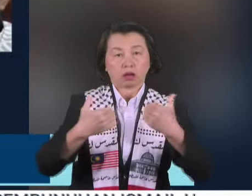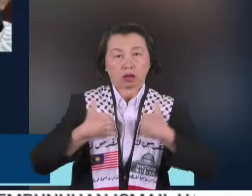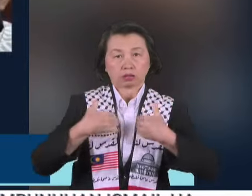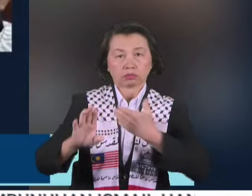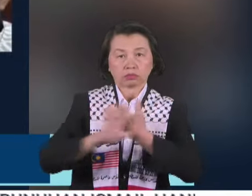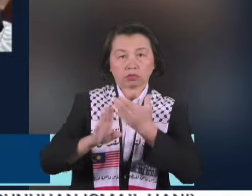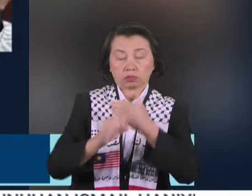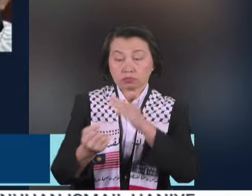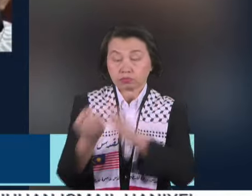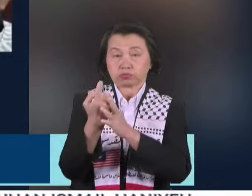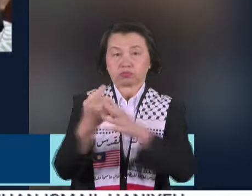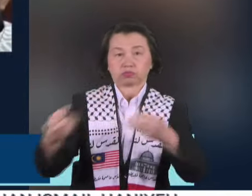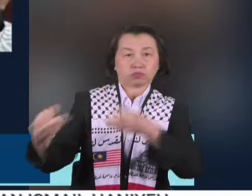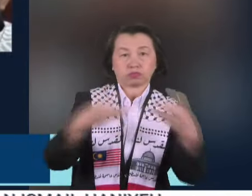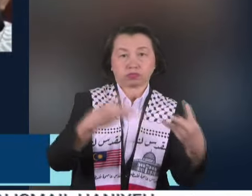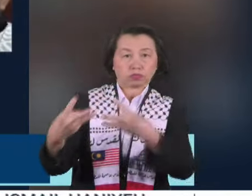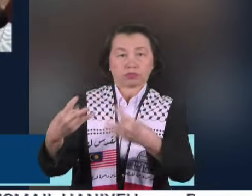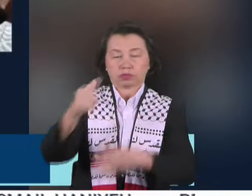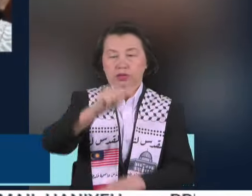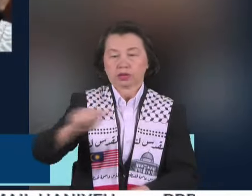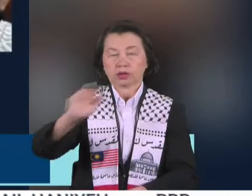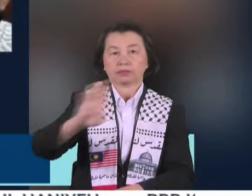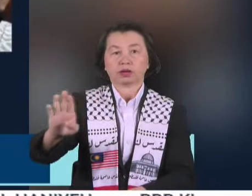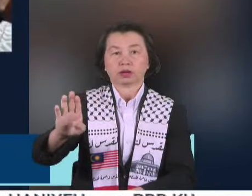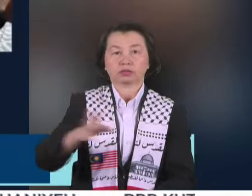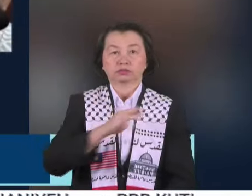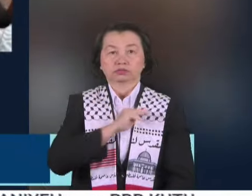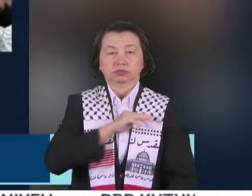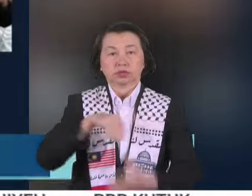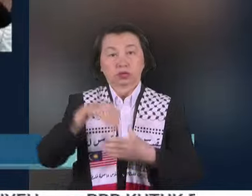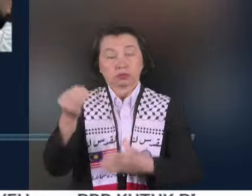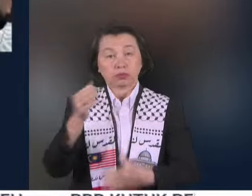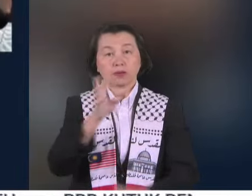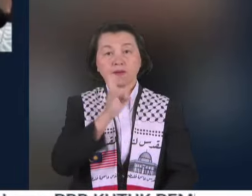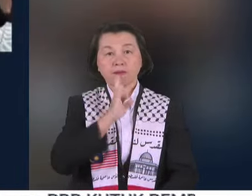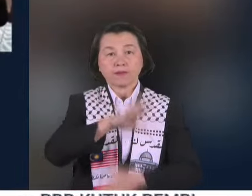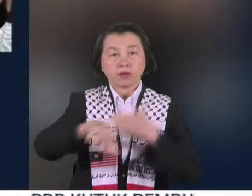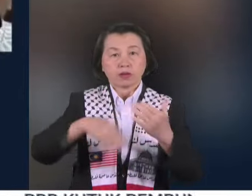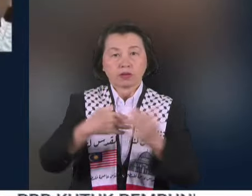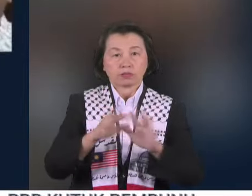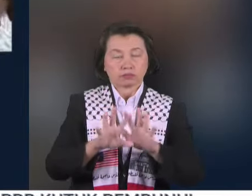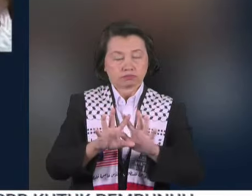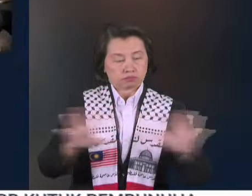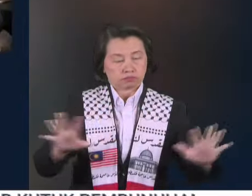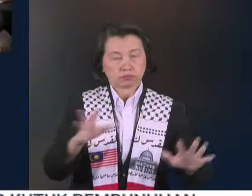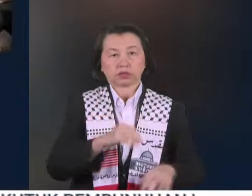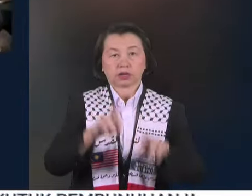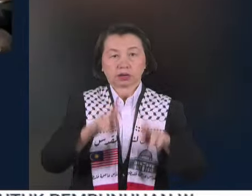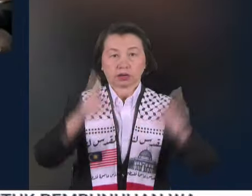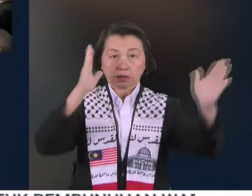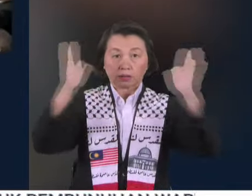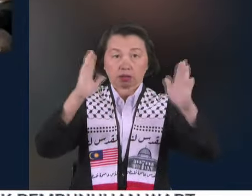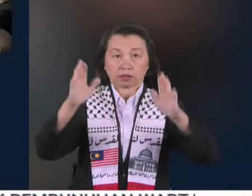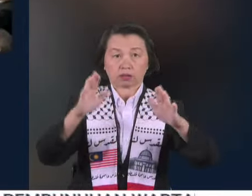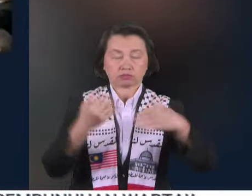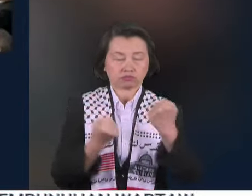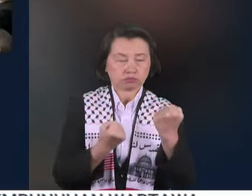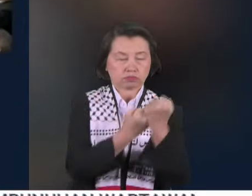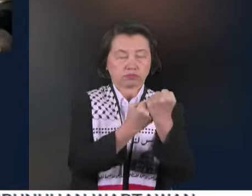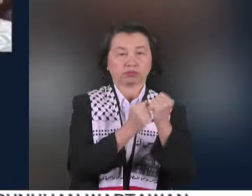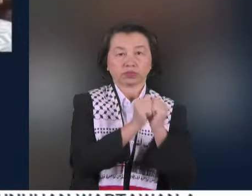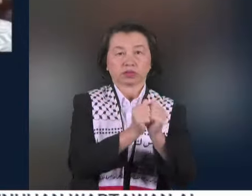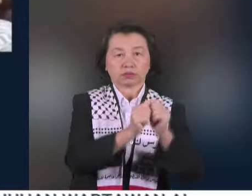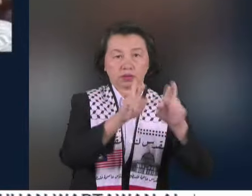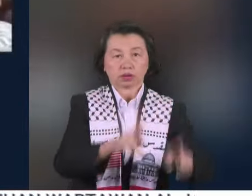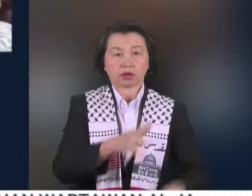diwujudkan ancaman tercetus peperangan serantau di Asia Barat. Menteri Luar tegaskan seluruh barisan kepimpinan serta rakyat Malaysia bersolidariti